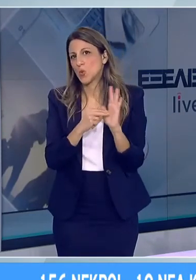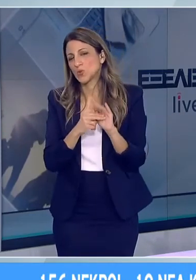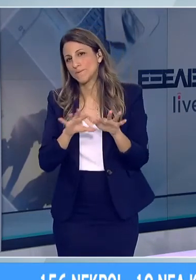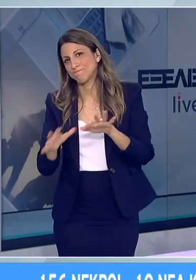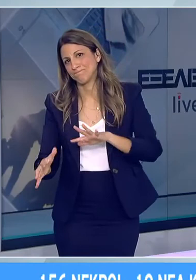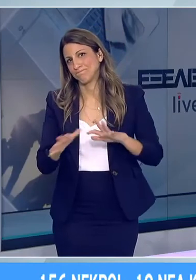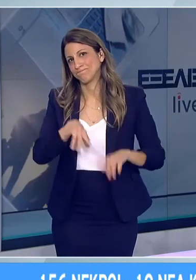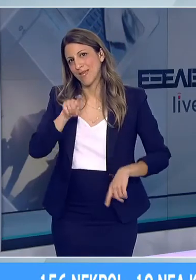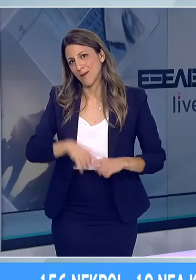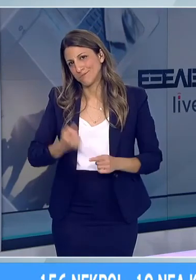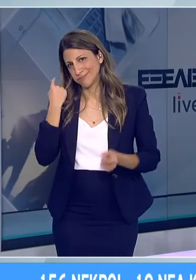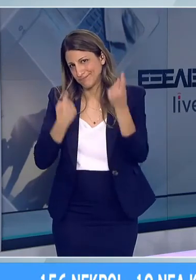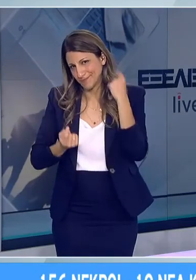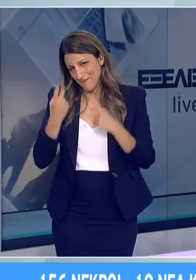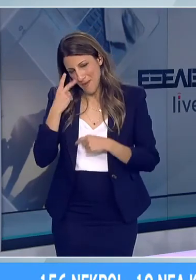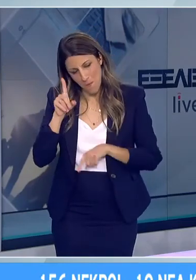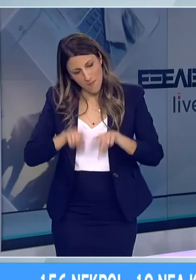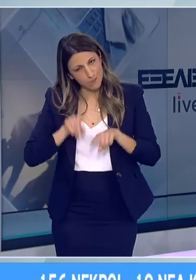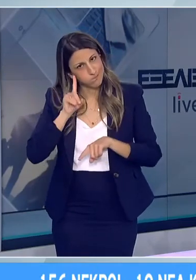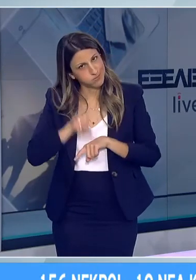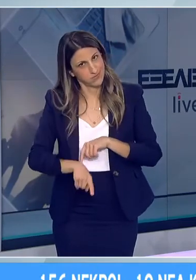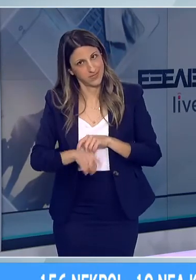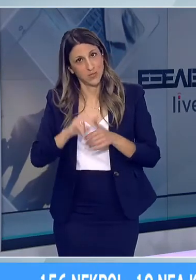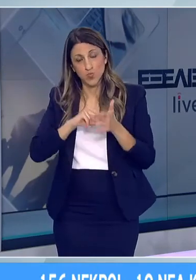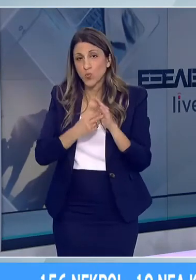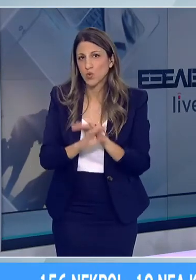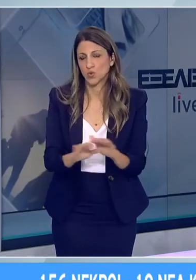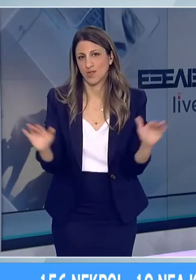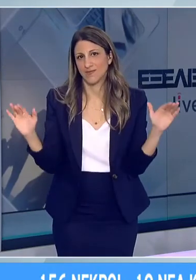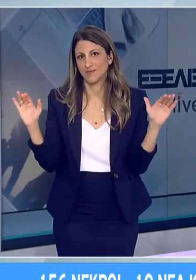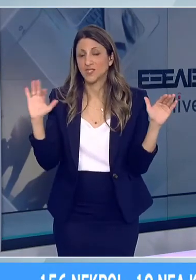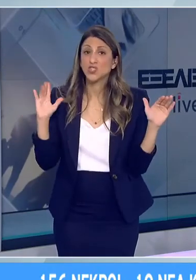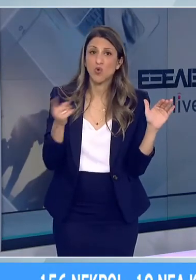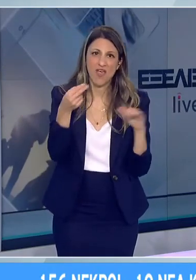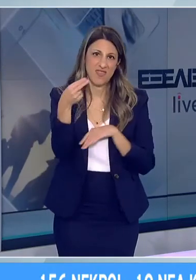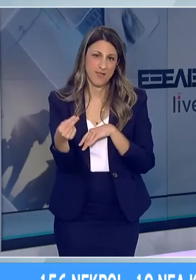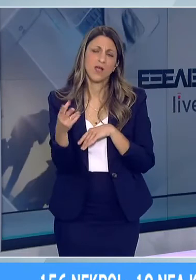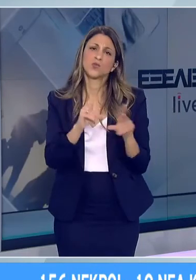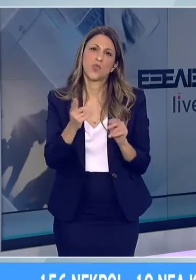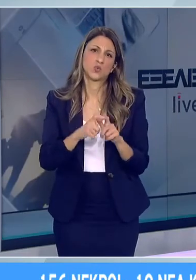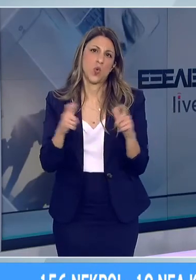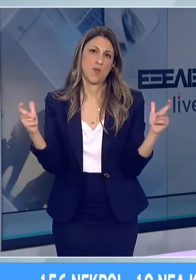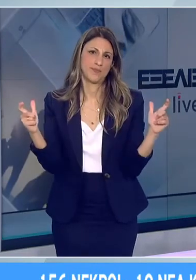μας και θα το κοίταζα σε όλη τη διάσταση, σε όλες τις πτυχές της κοινωνικής μου ζωής και φυσικά και στο σχολείο.